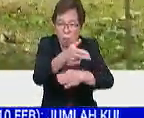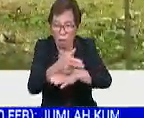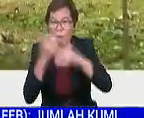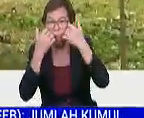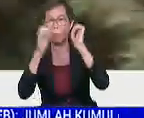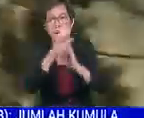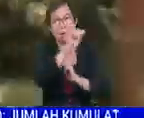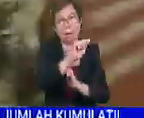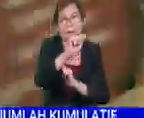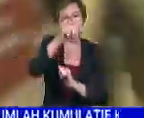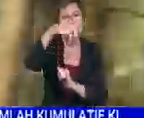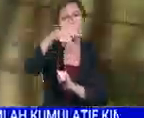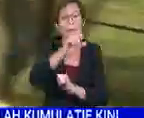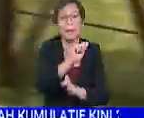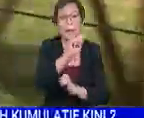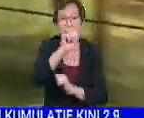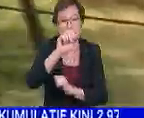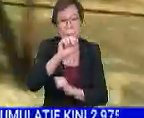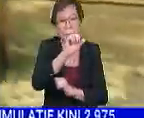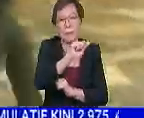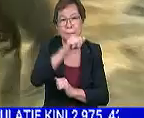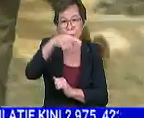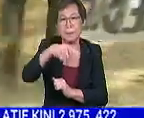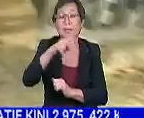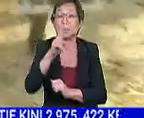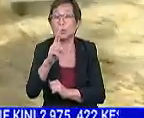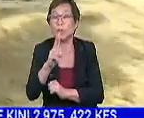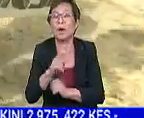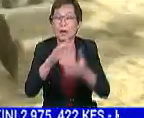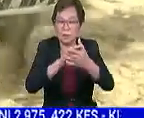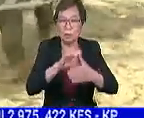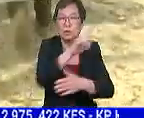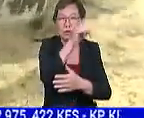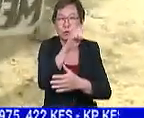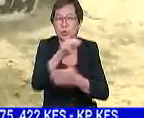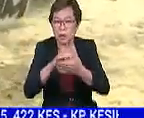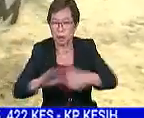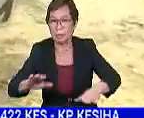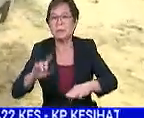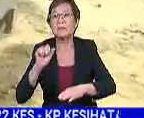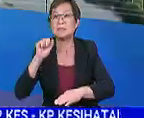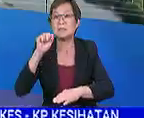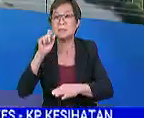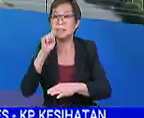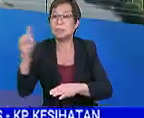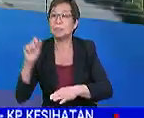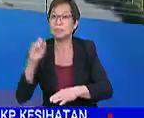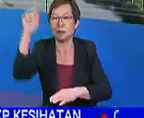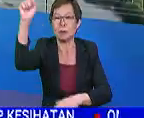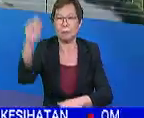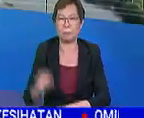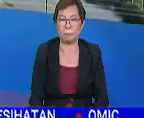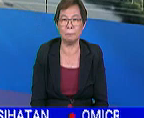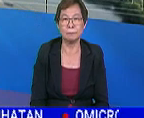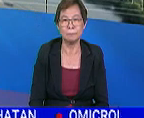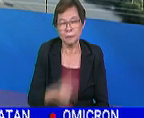atb2 dalam melaksanakan operasi dalam kawasan Zon selamat Timur Sabah S Zon